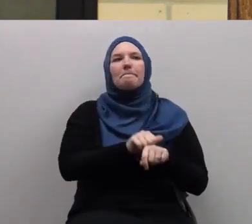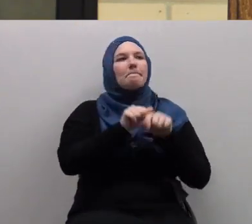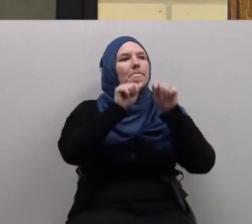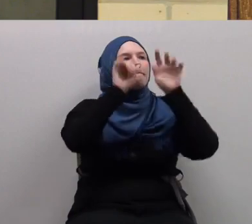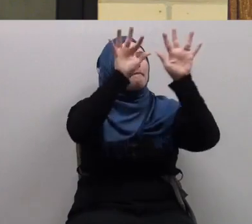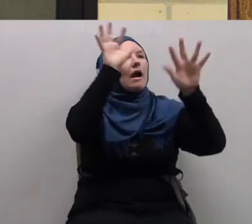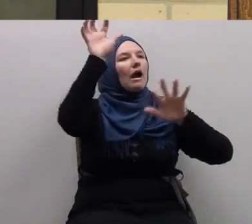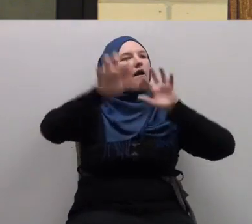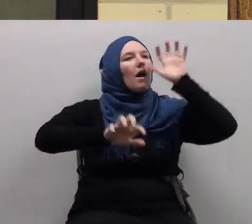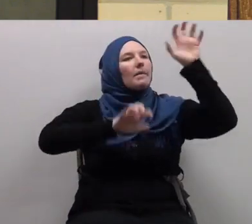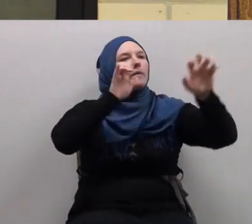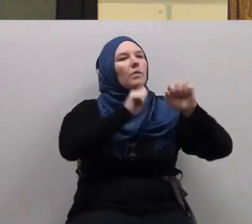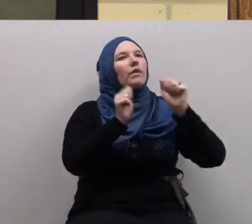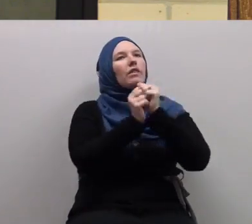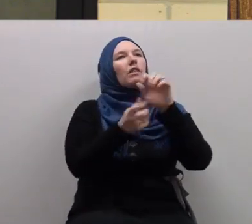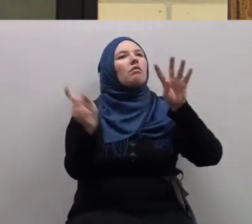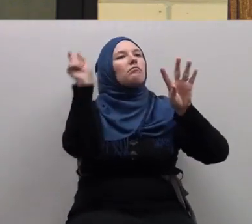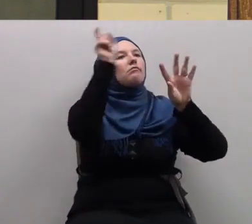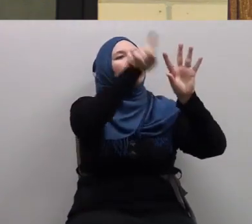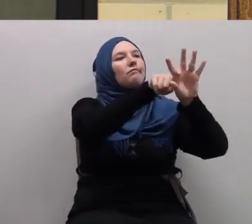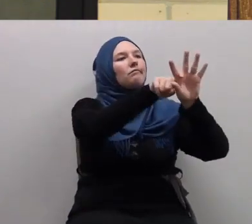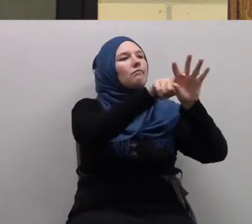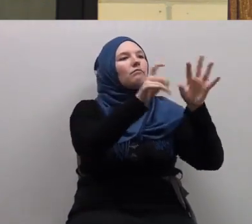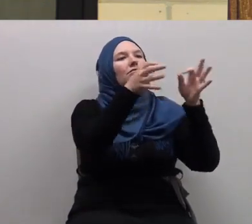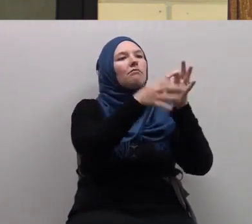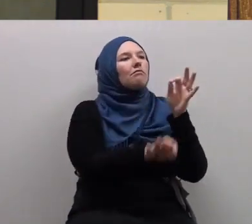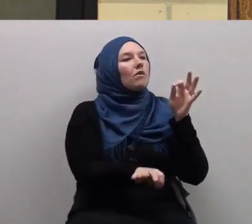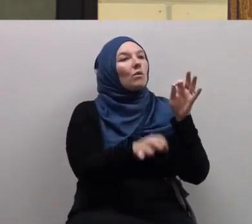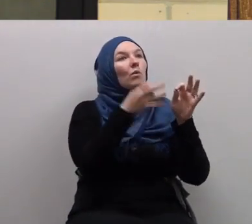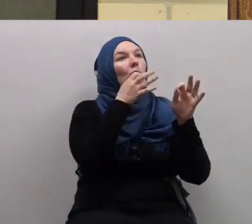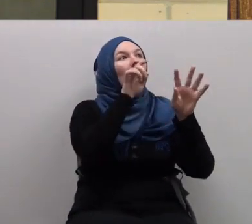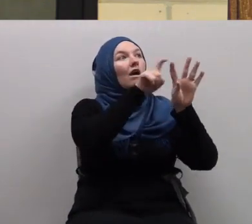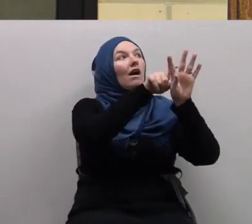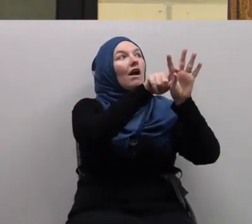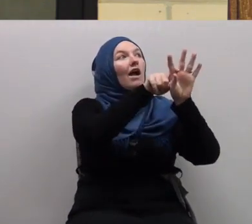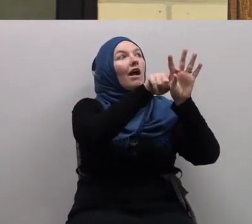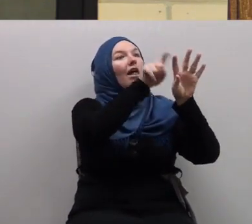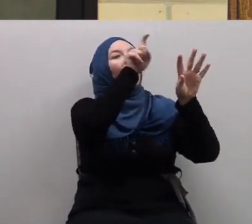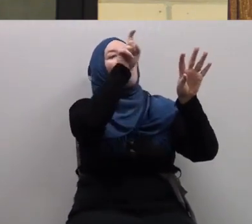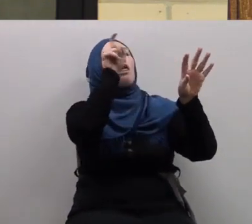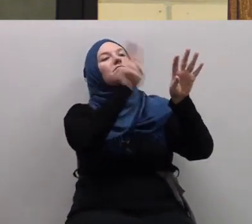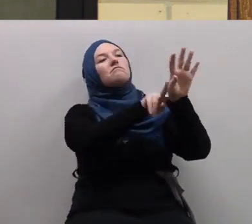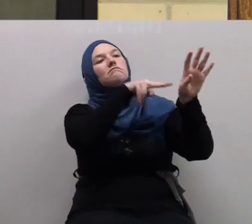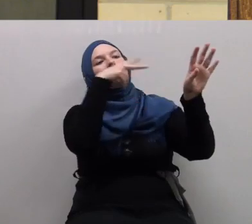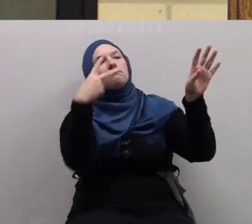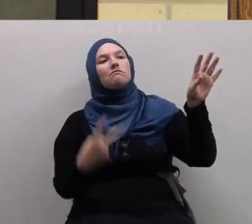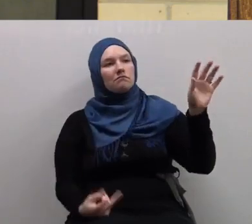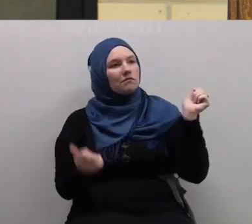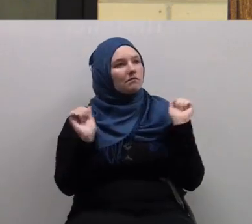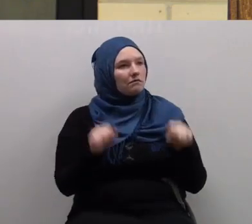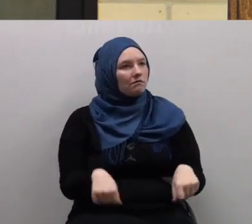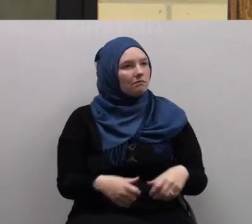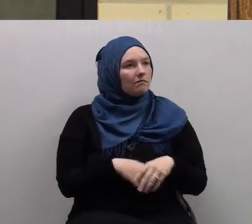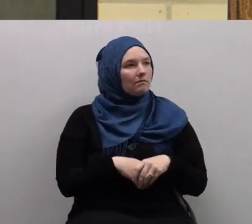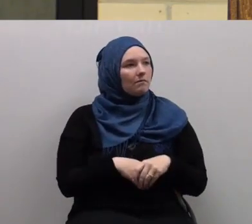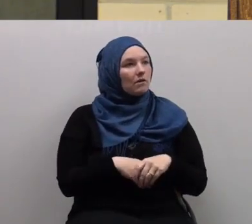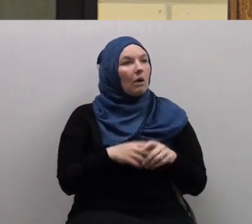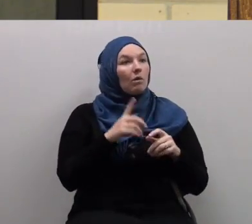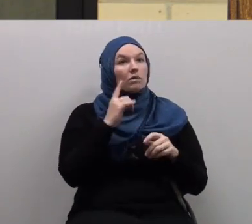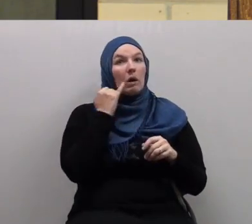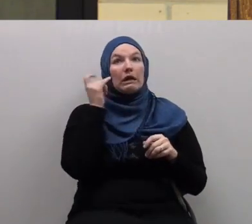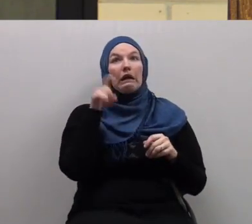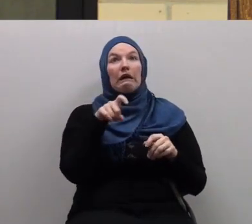on a cliffhanger, على حرف, about to fall. فَإِنْ أَصَابَهُ خَيْرٌ اطْمَأَنَّ